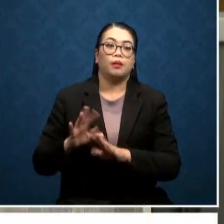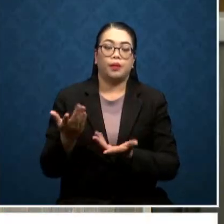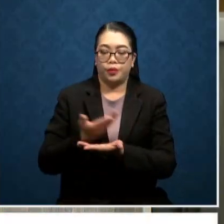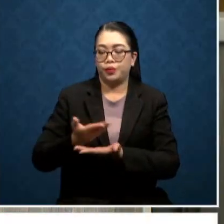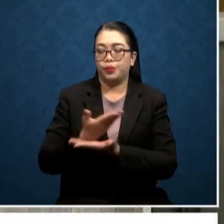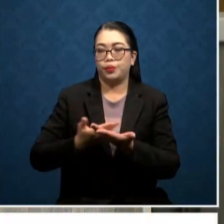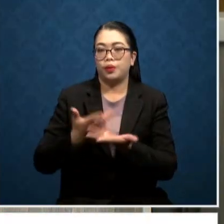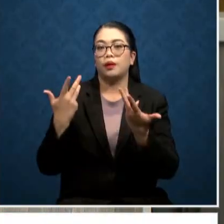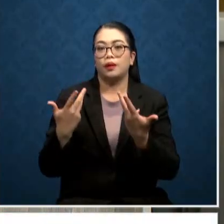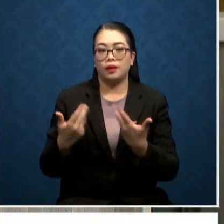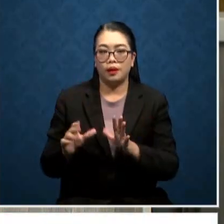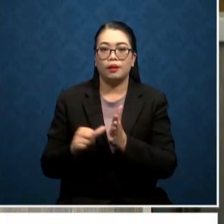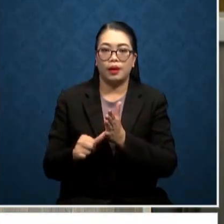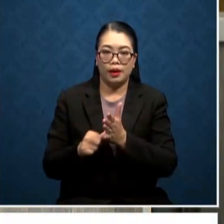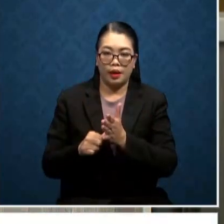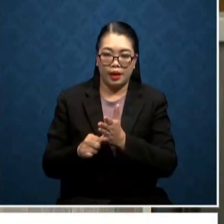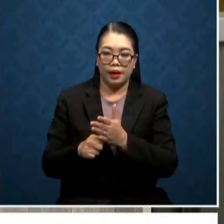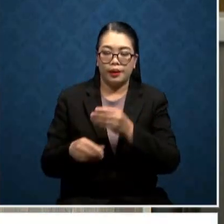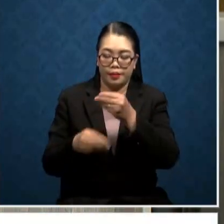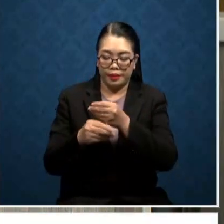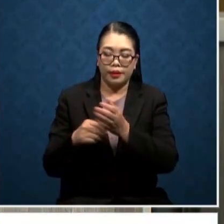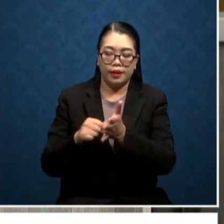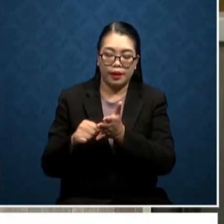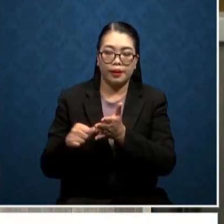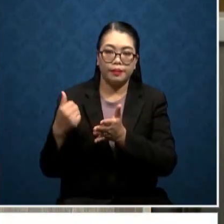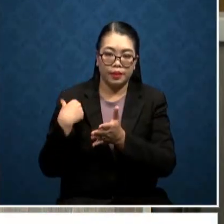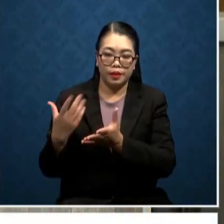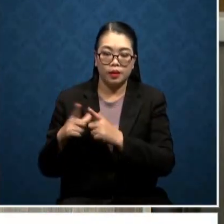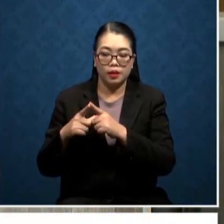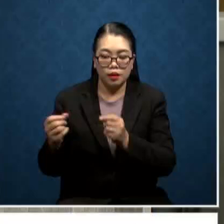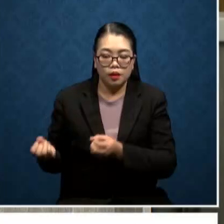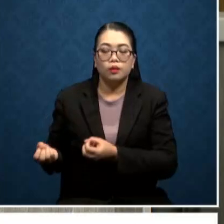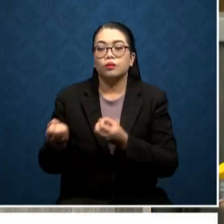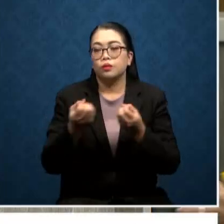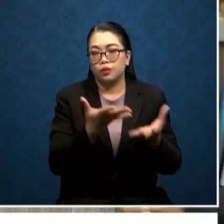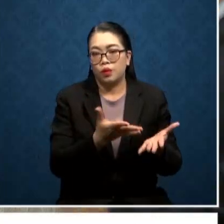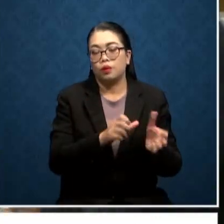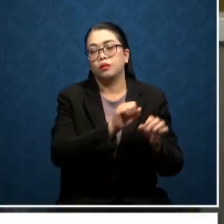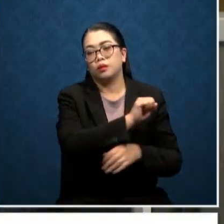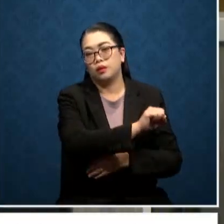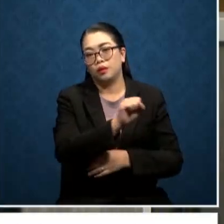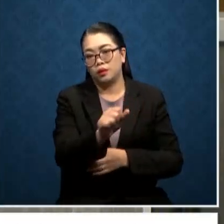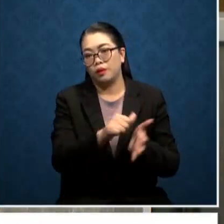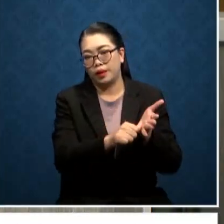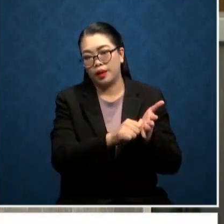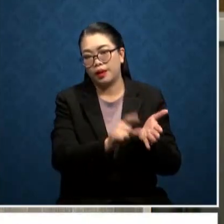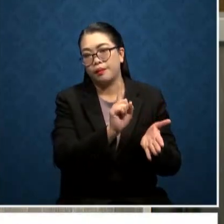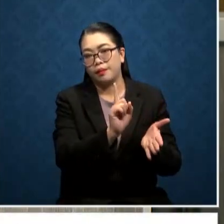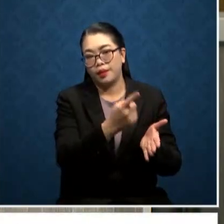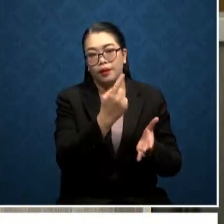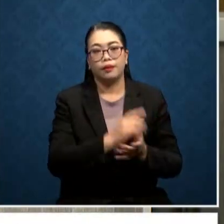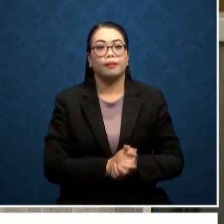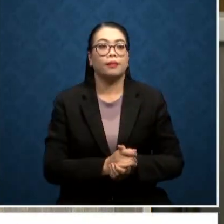าแล้วนะครับได้มีการแก้ไขบางประการนะครับได้ส่งเรื่องกลับไปที่สภาผู้แทนราษฎรเพื่อให้ประชาผู้แทนราษฎรช